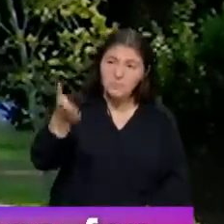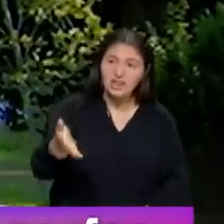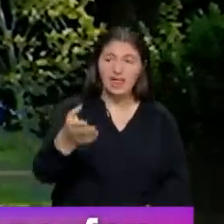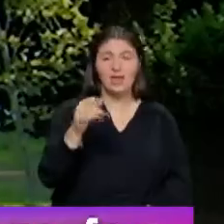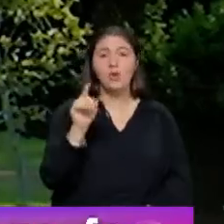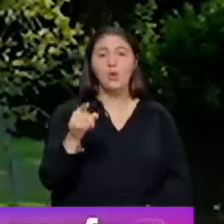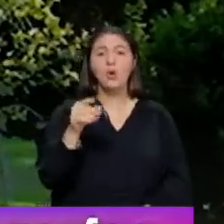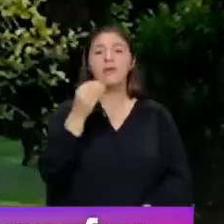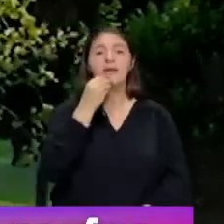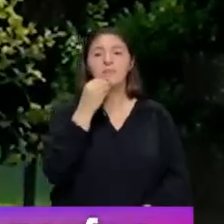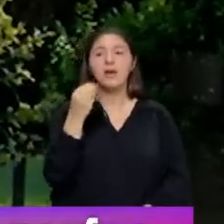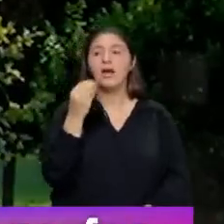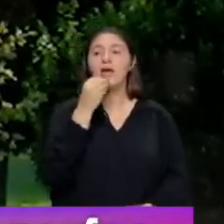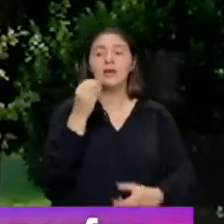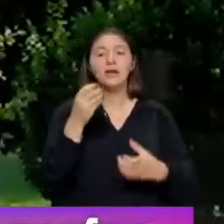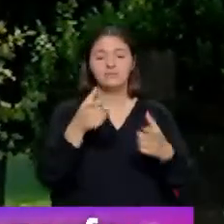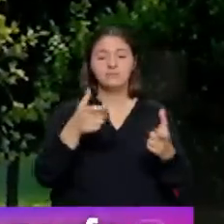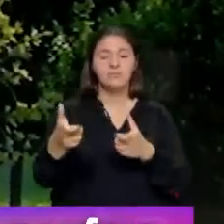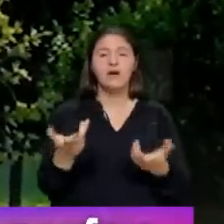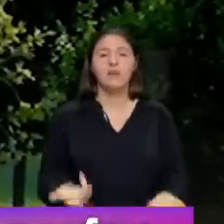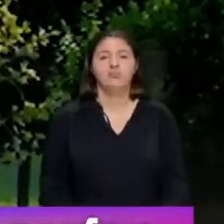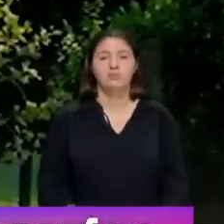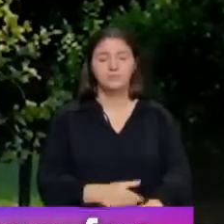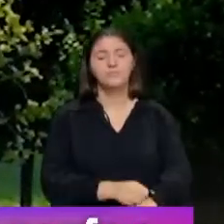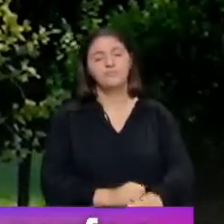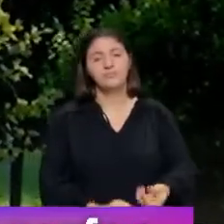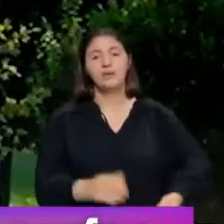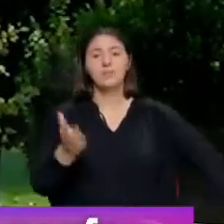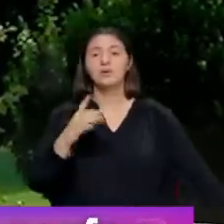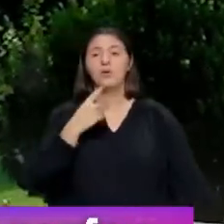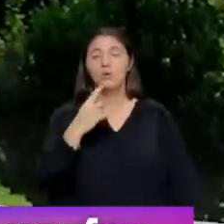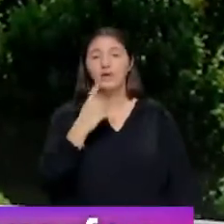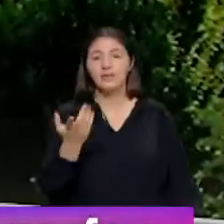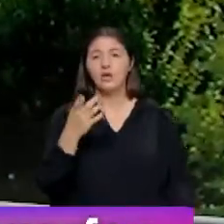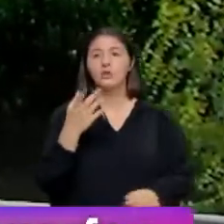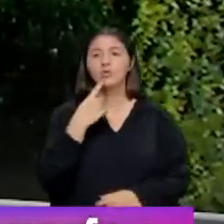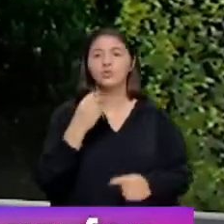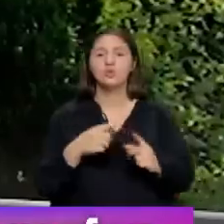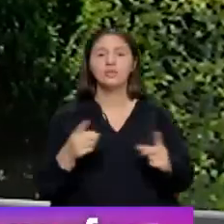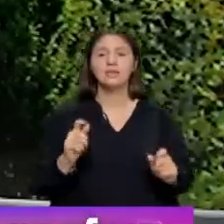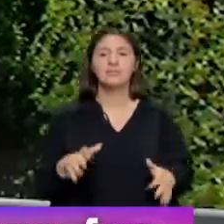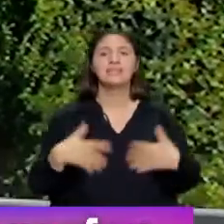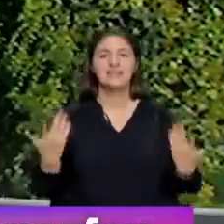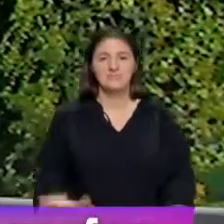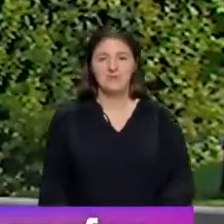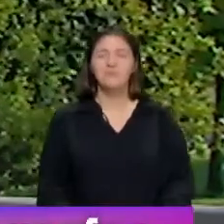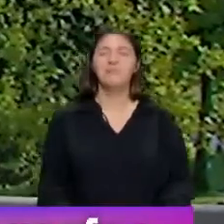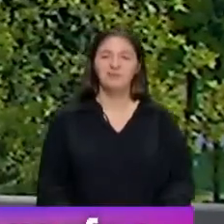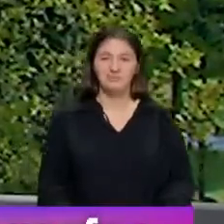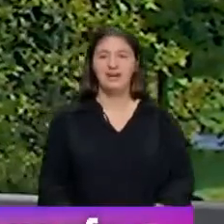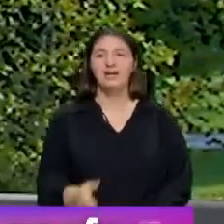o öğünler beslenme gelmiyor Peki başka neleri konuşacağız öyle sözü de çok fazla uzatmak istemiyorum ama